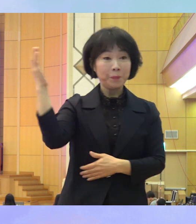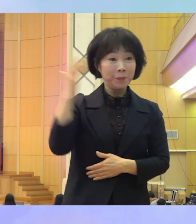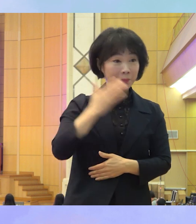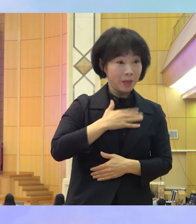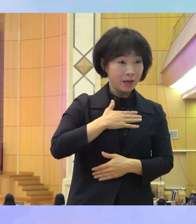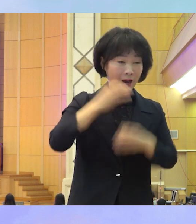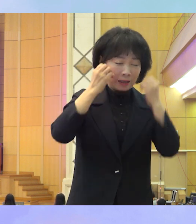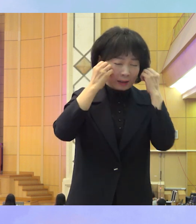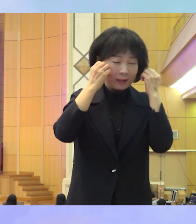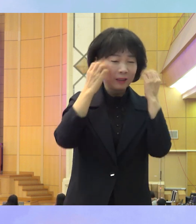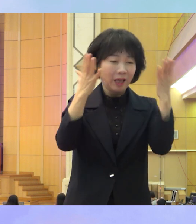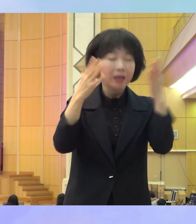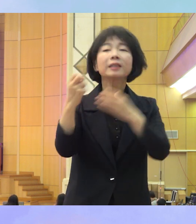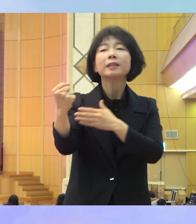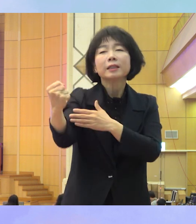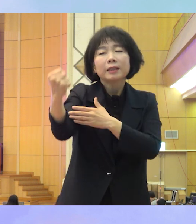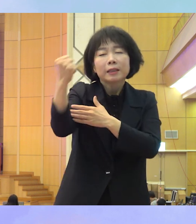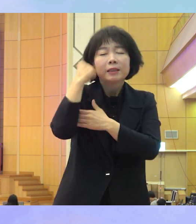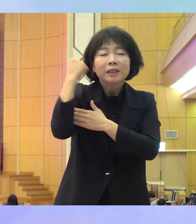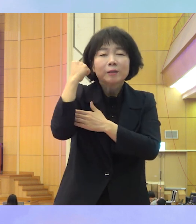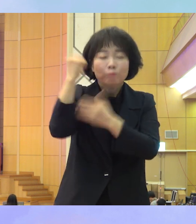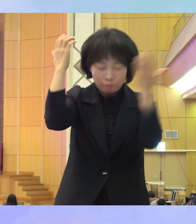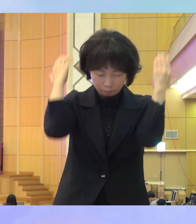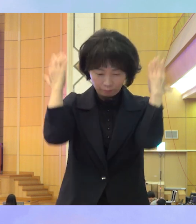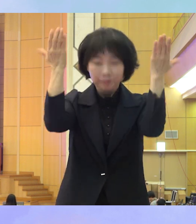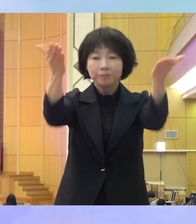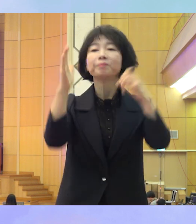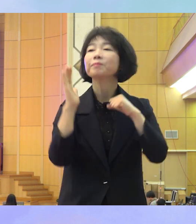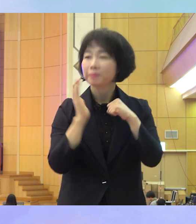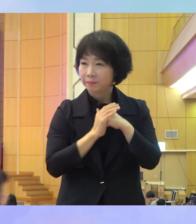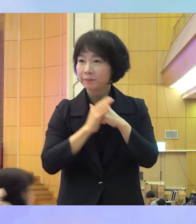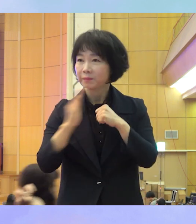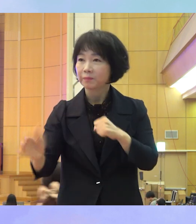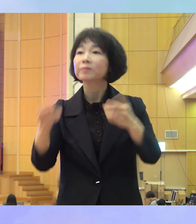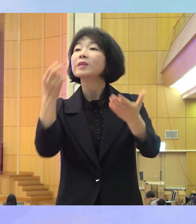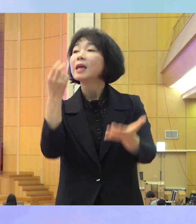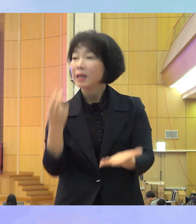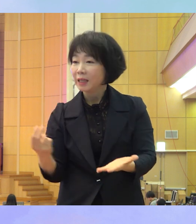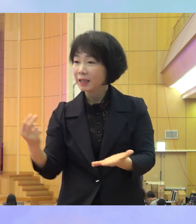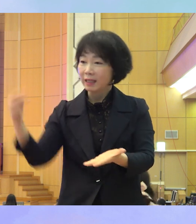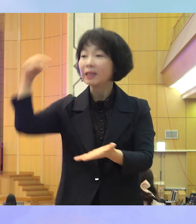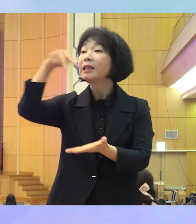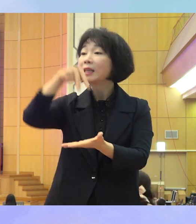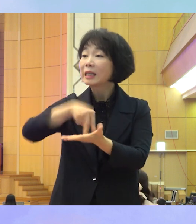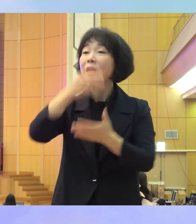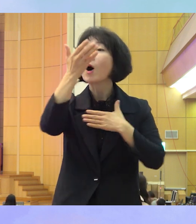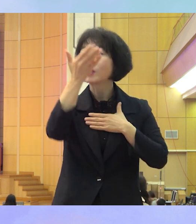걸어라, 내가 새 힘을 주리니.